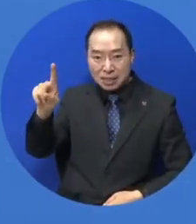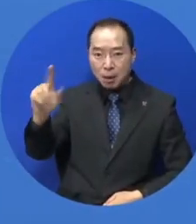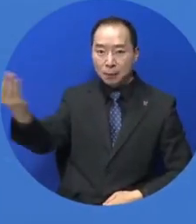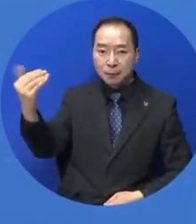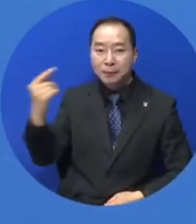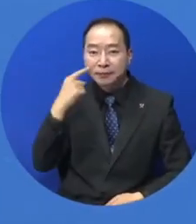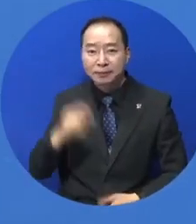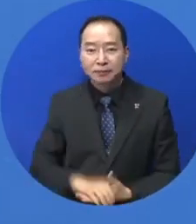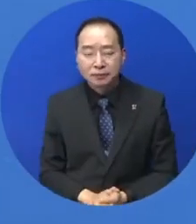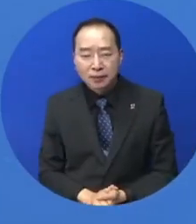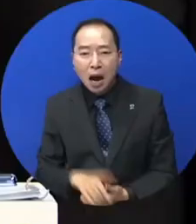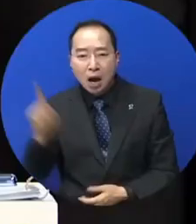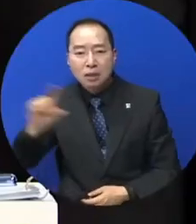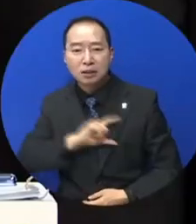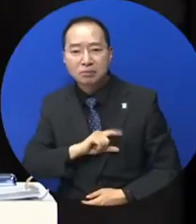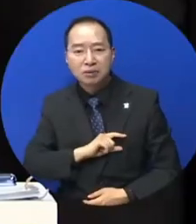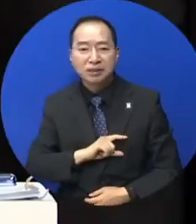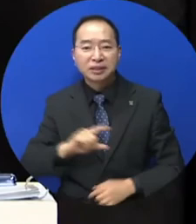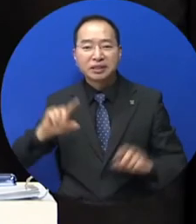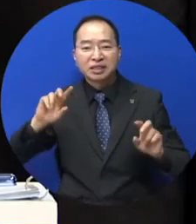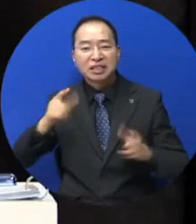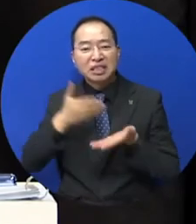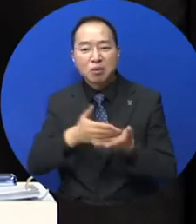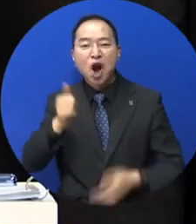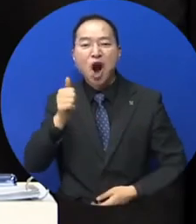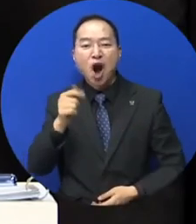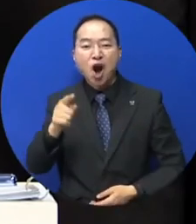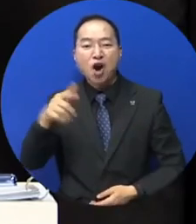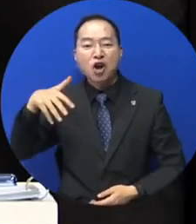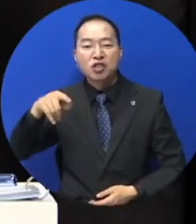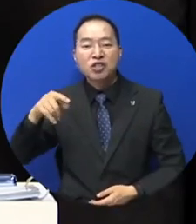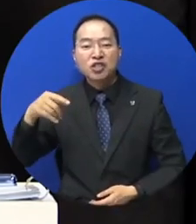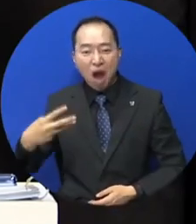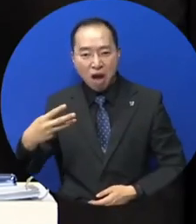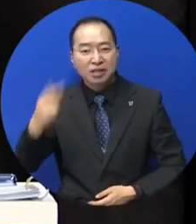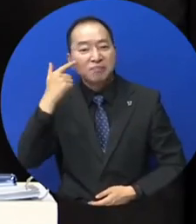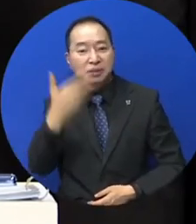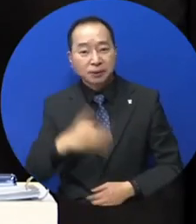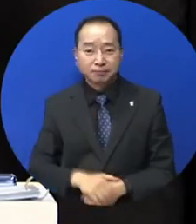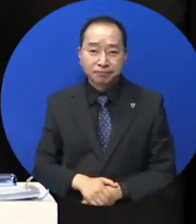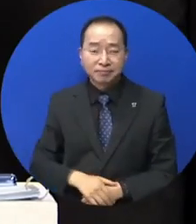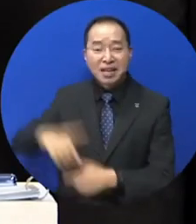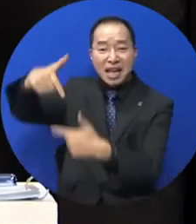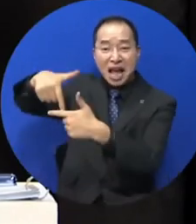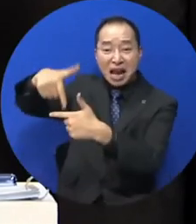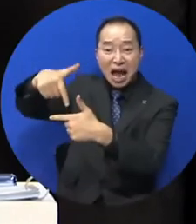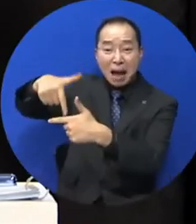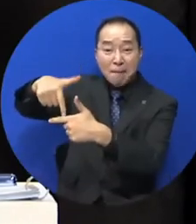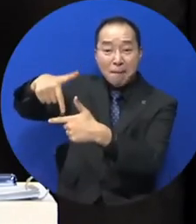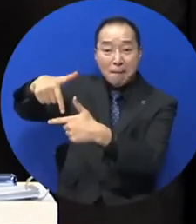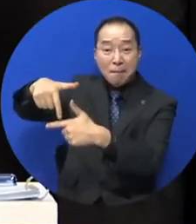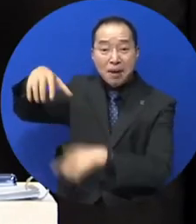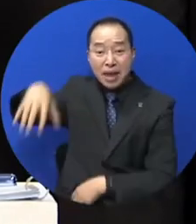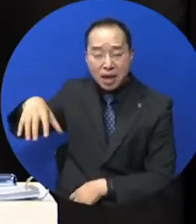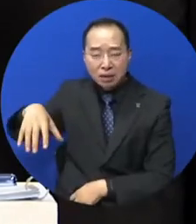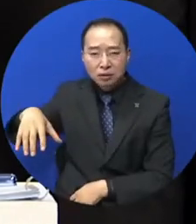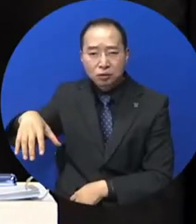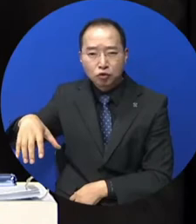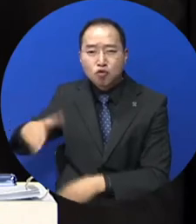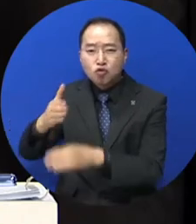보여드릴까요? 허철님께서 보내주신 국민 질문입니다. 제가 읽어드리겠습니다. 강남에는 중전철이 있는